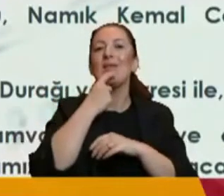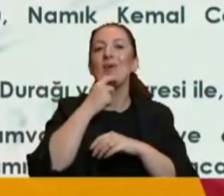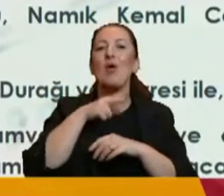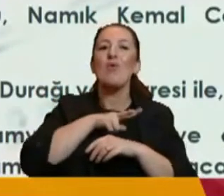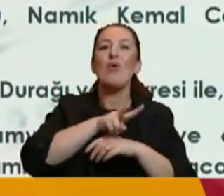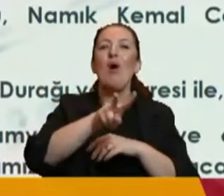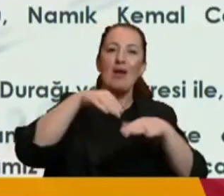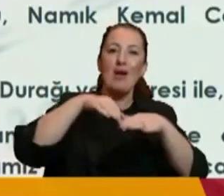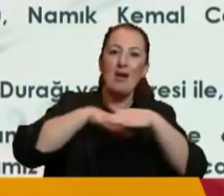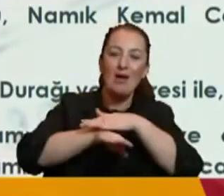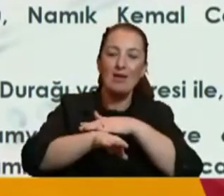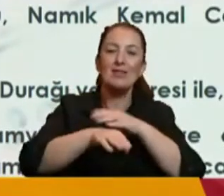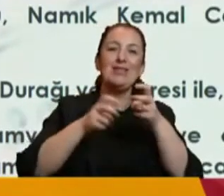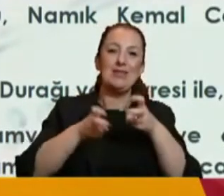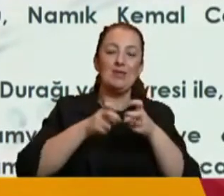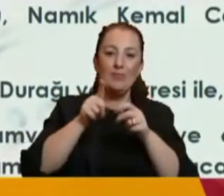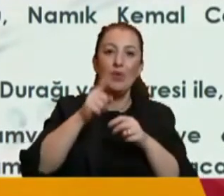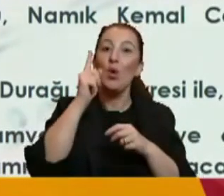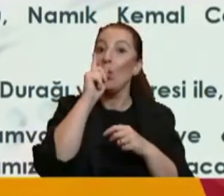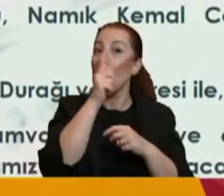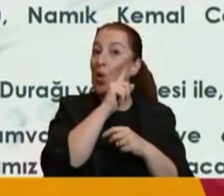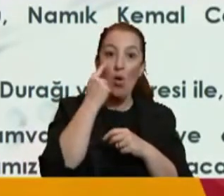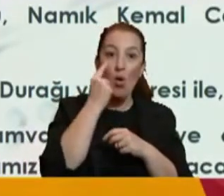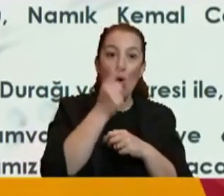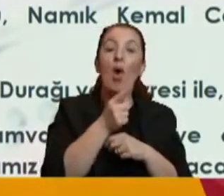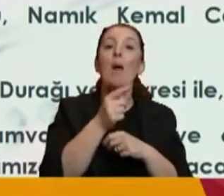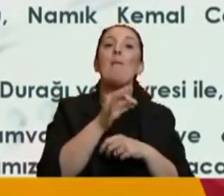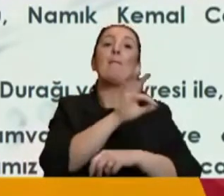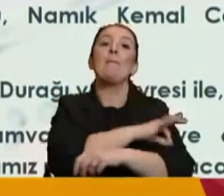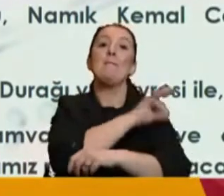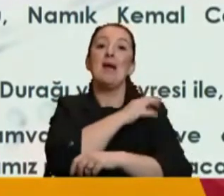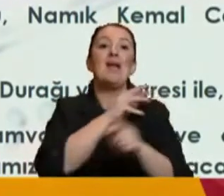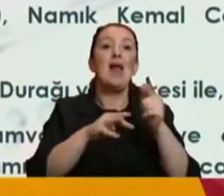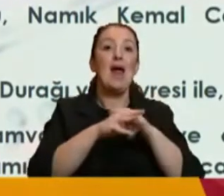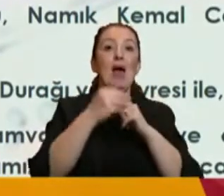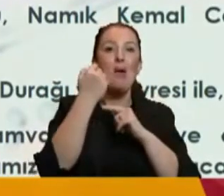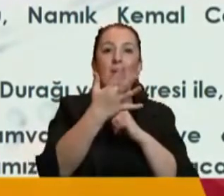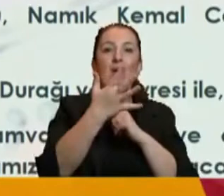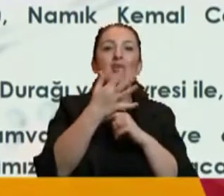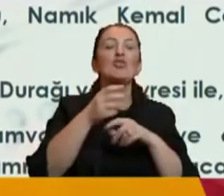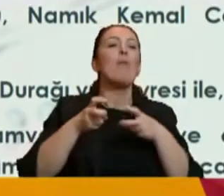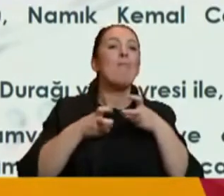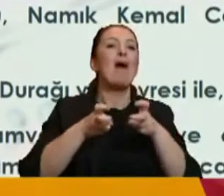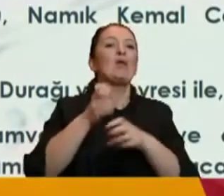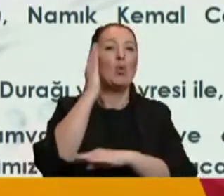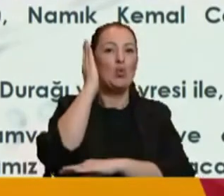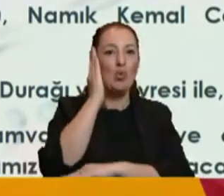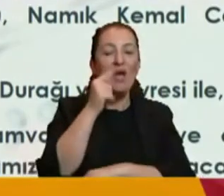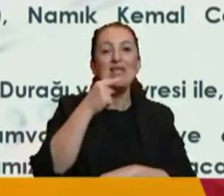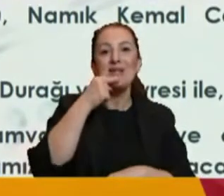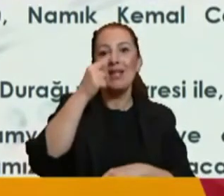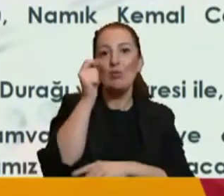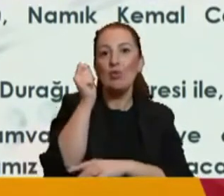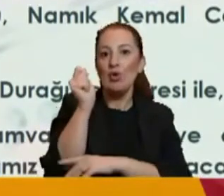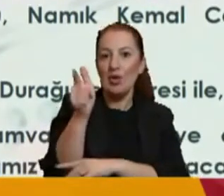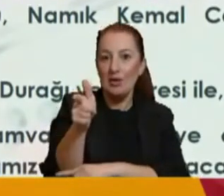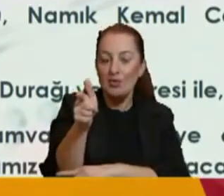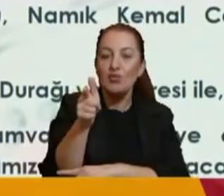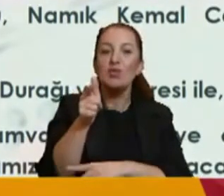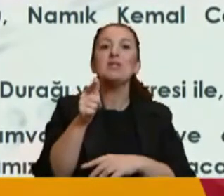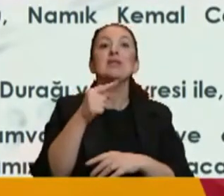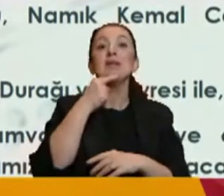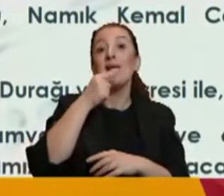Güngören ilçesinde de Merter'e 5 metro durağı ve çevresiyle Zeytinburnu ilçesinde